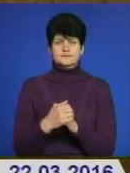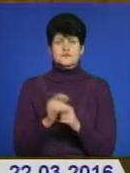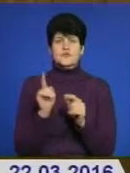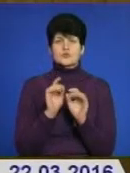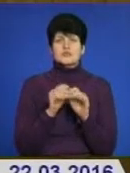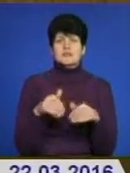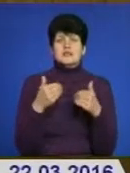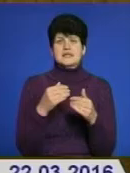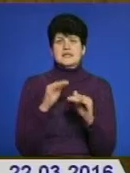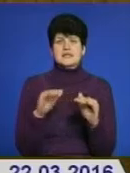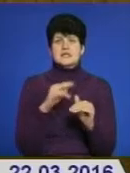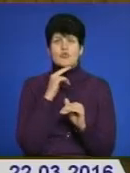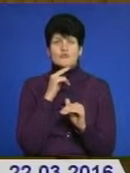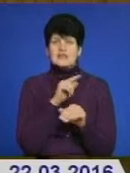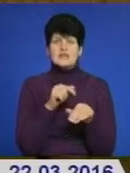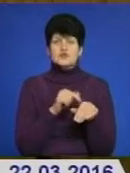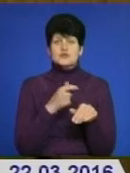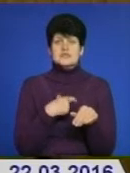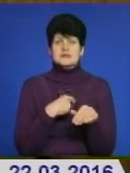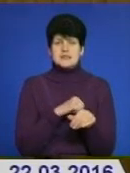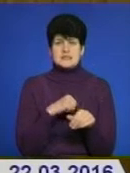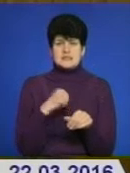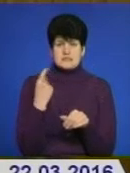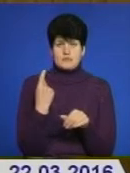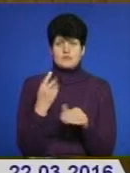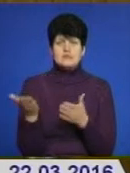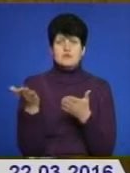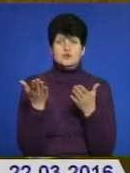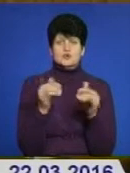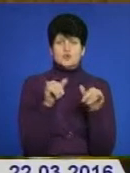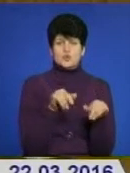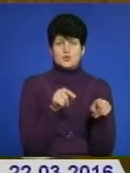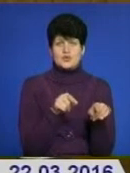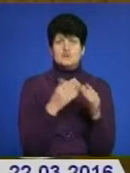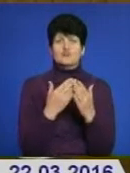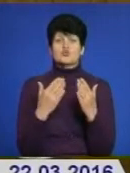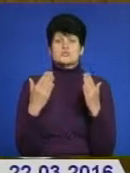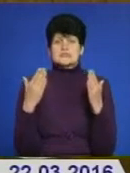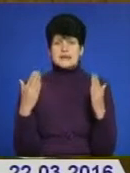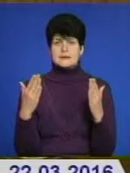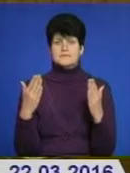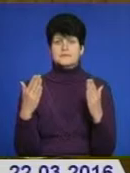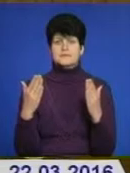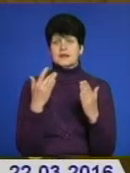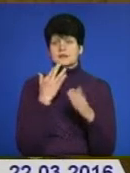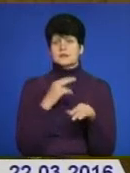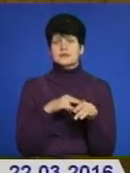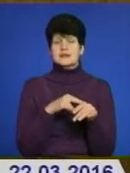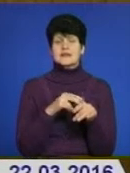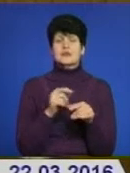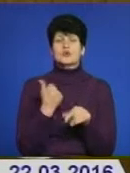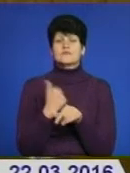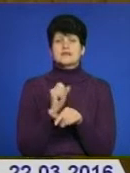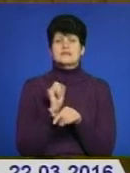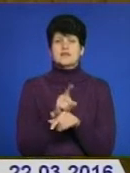дітям цю увагу і вони не відчували себе самотніми, ми запросили їх в нас в музей головного управління Національної поліції. Основне завдання